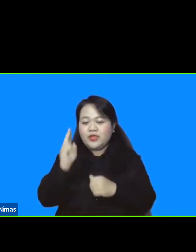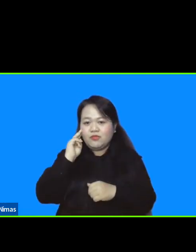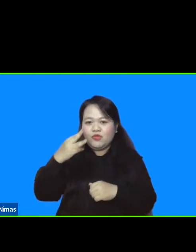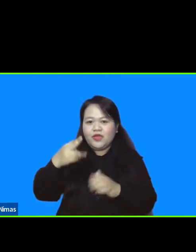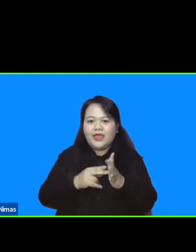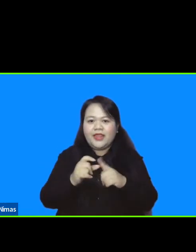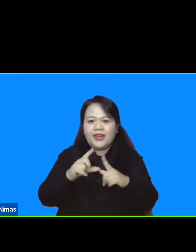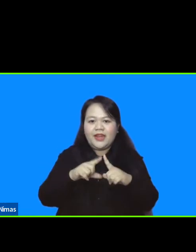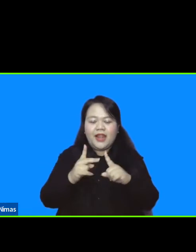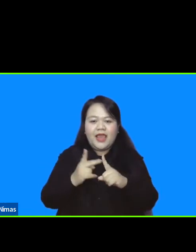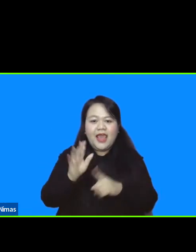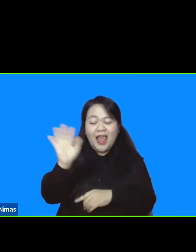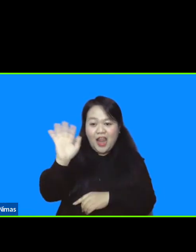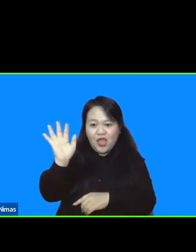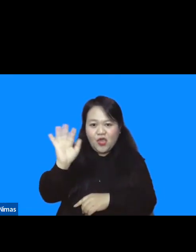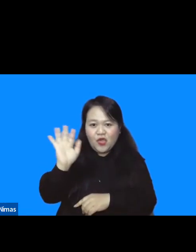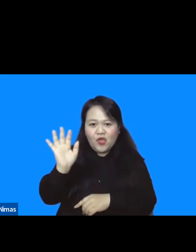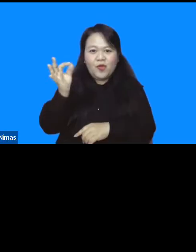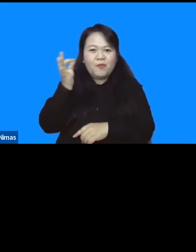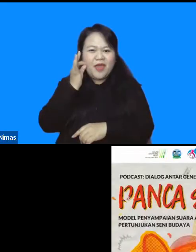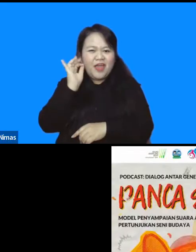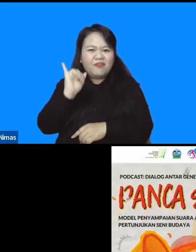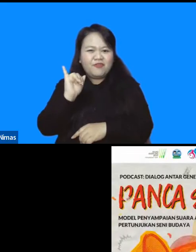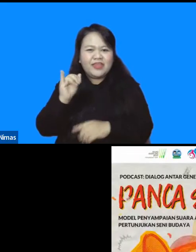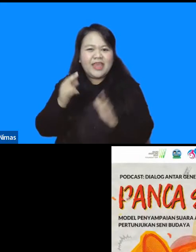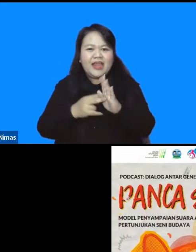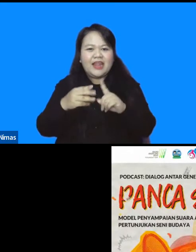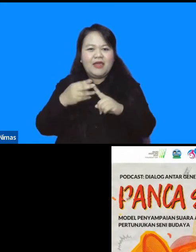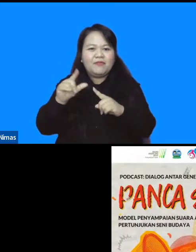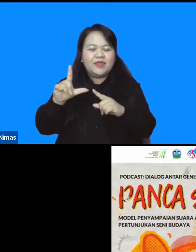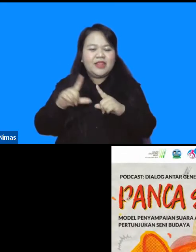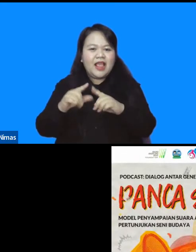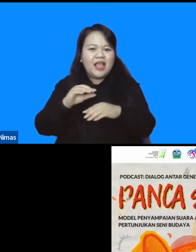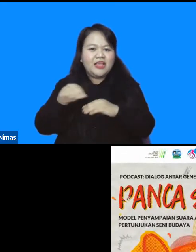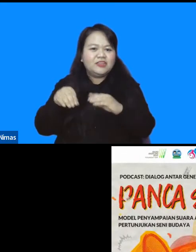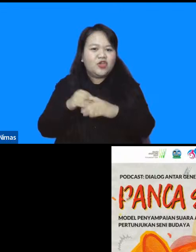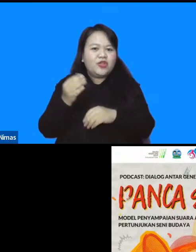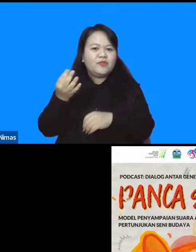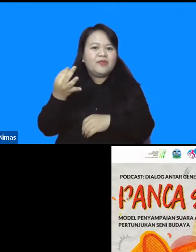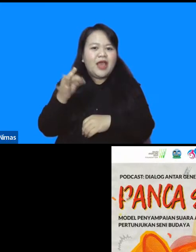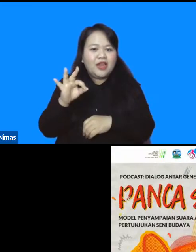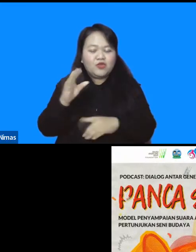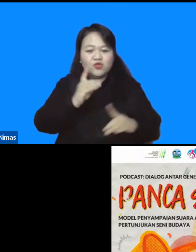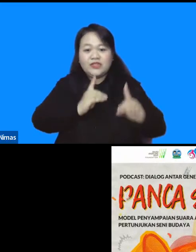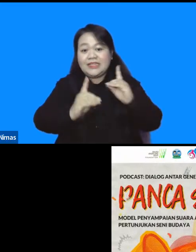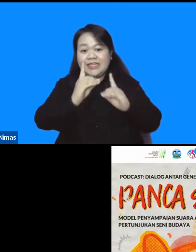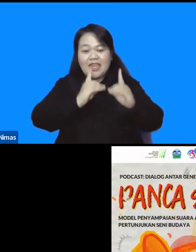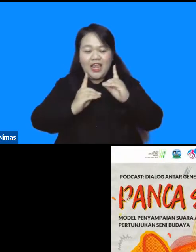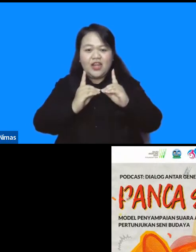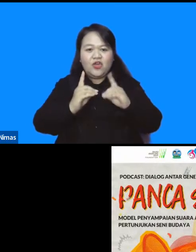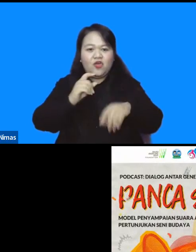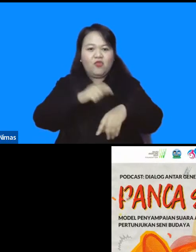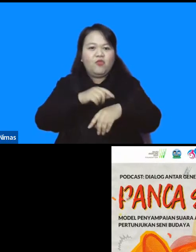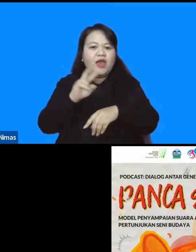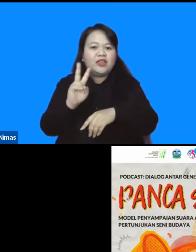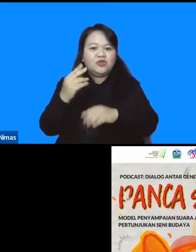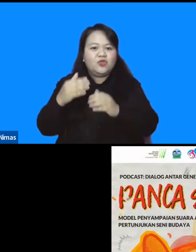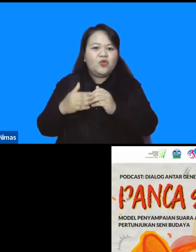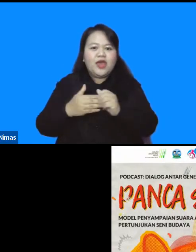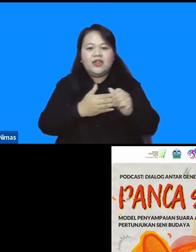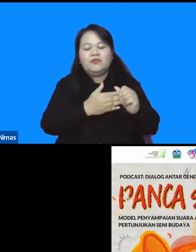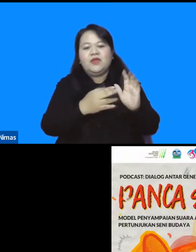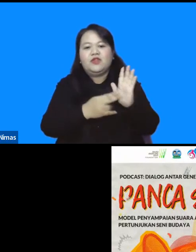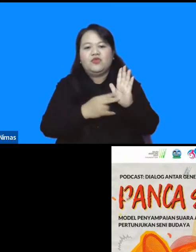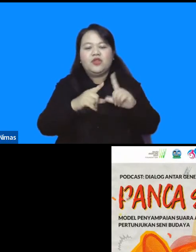Halo. Maaf ya, Nabila baru join. Nah, untuk dialog sesi kedua ini akan dipandu oleh